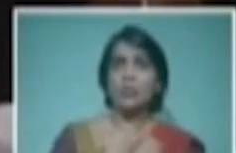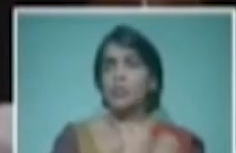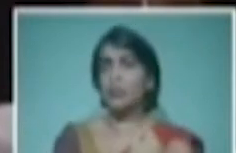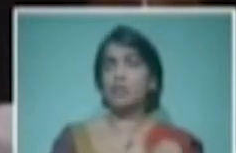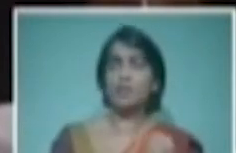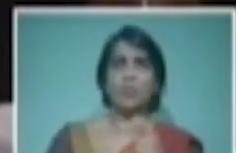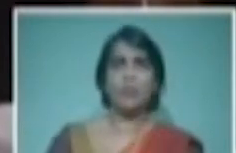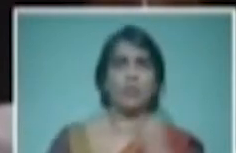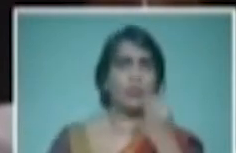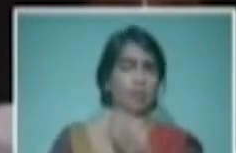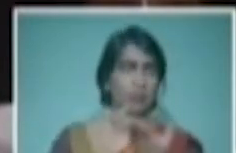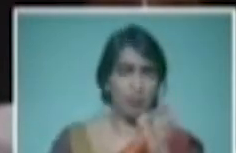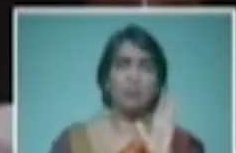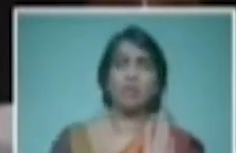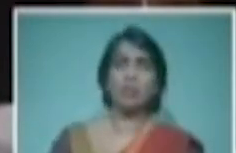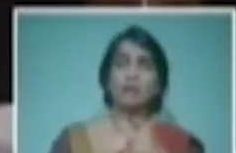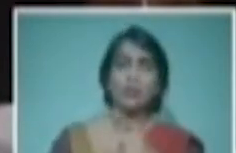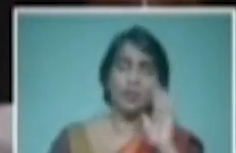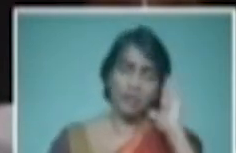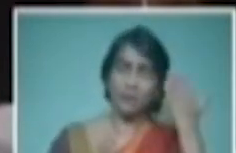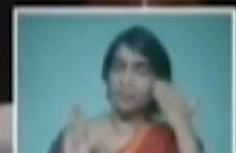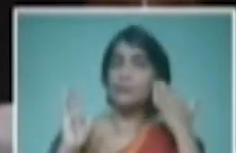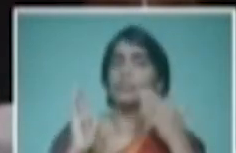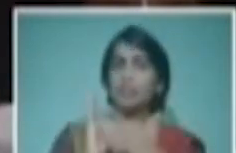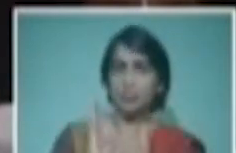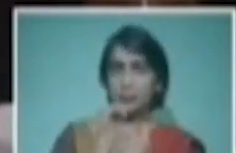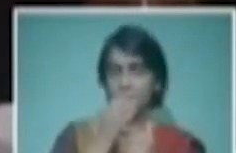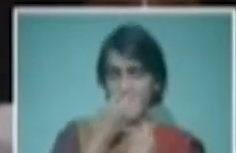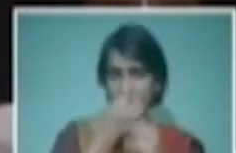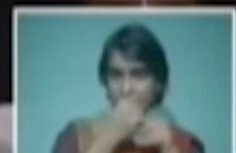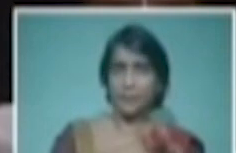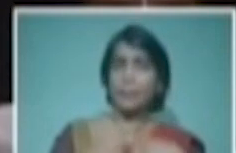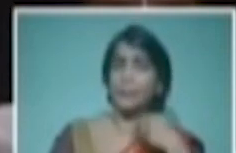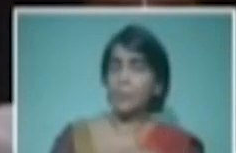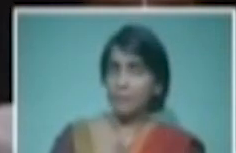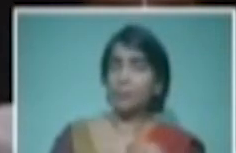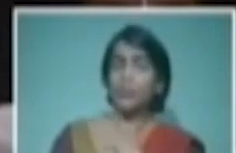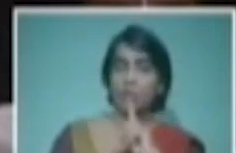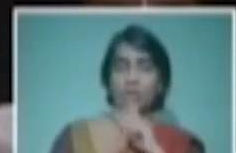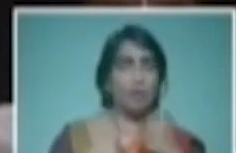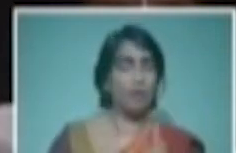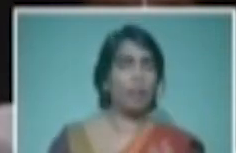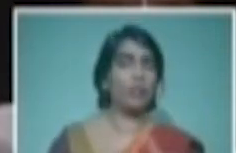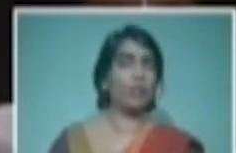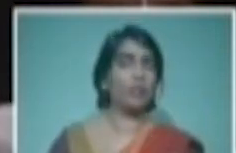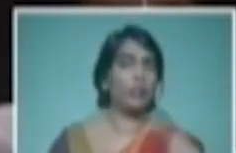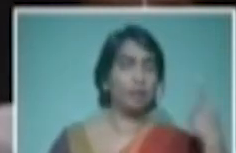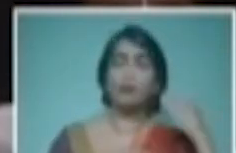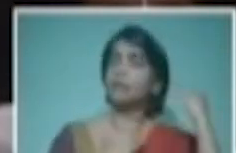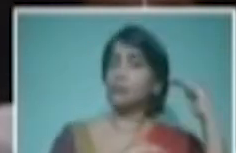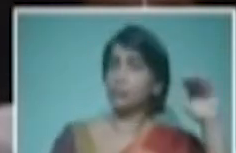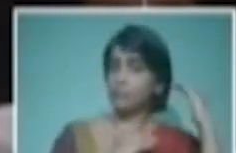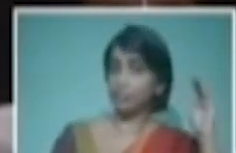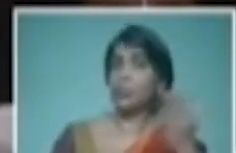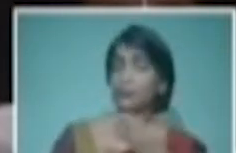දෙන්නේ නැහැ. මේ සඳහා ඔබතුමා විශේෂ අවධානයක් යොමු කරන්න මොකද ඒ කර්මාන්තේ ඉතාමත්ම හොඳින් දියුණු කරලා ඒක අපනයනය කරන්නත්